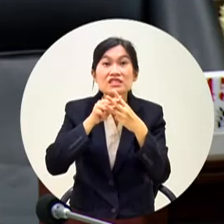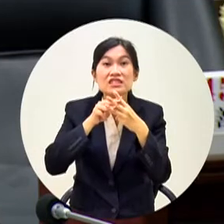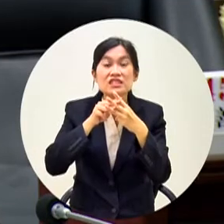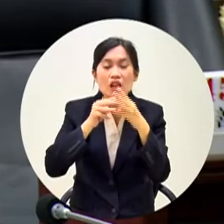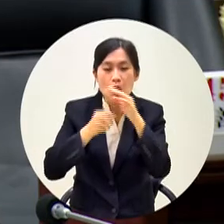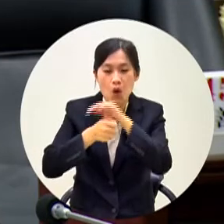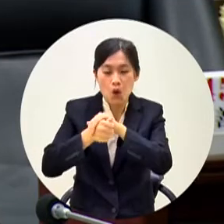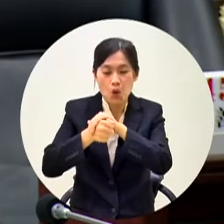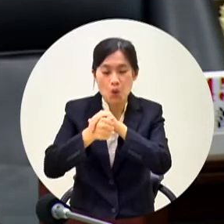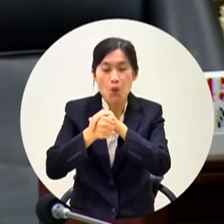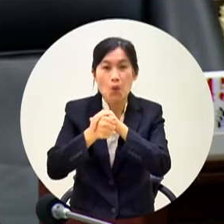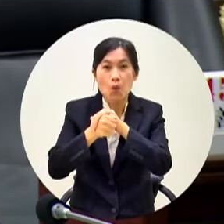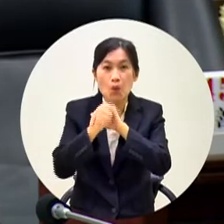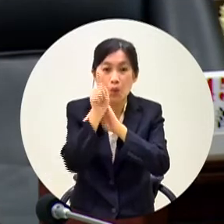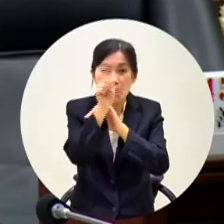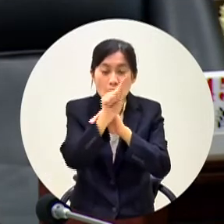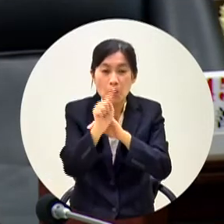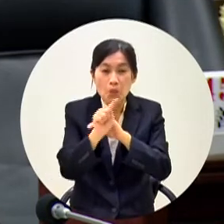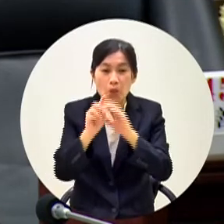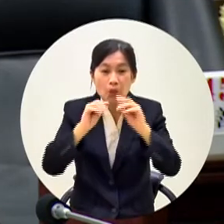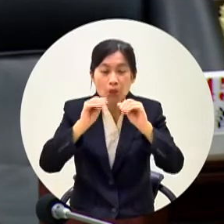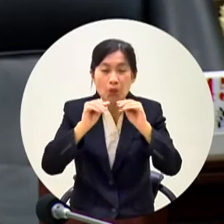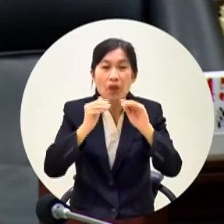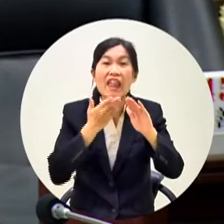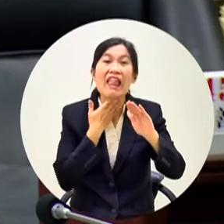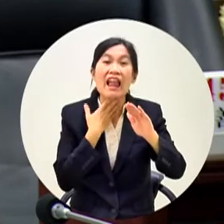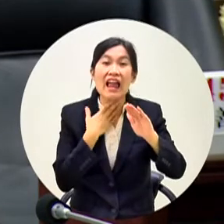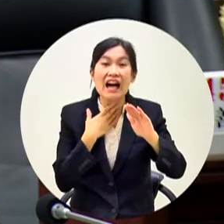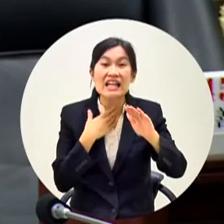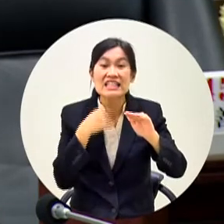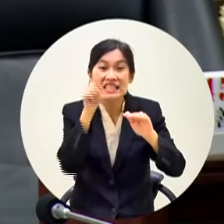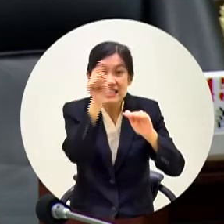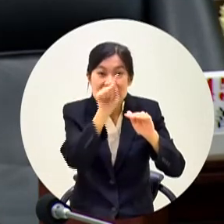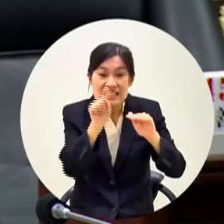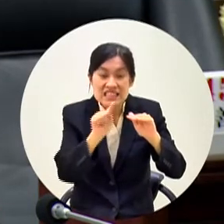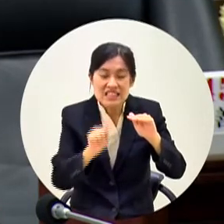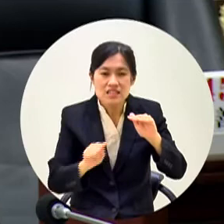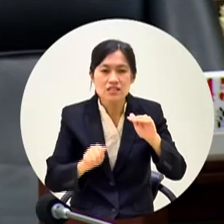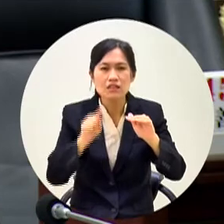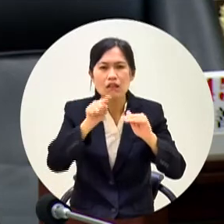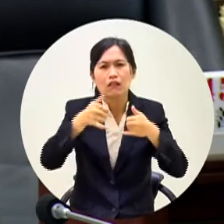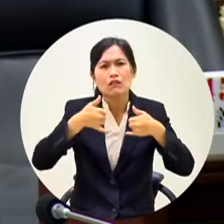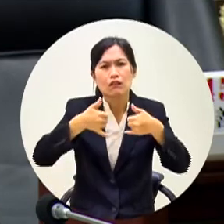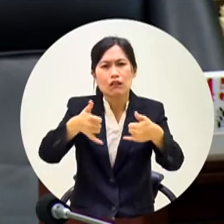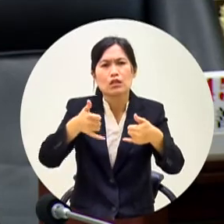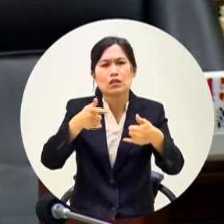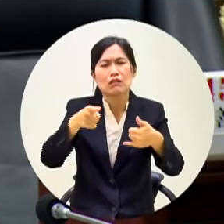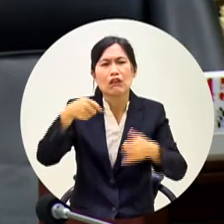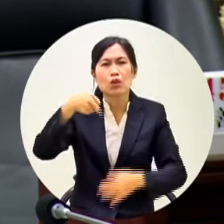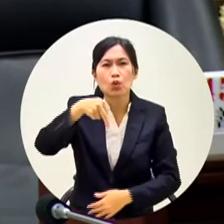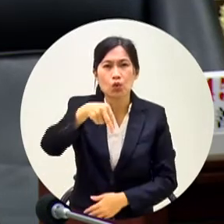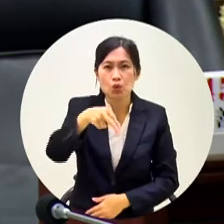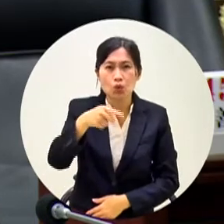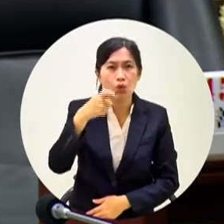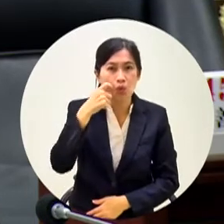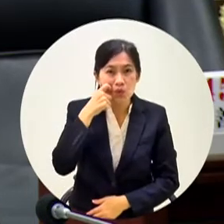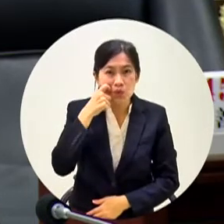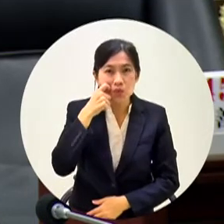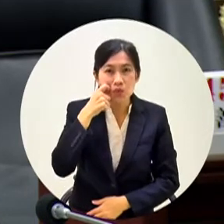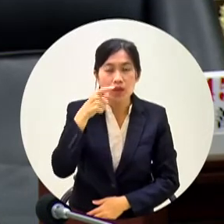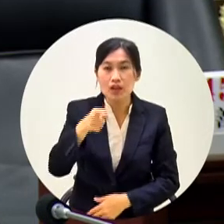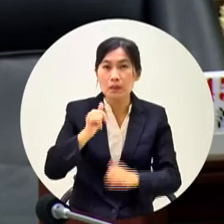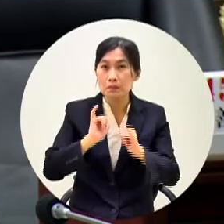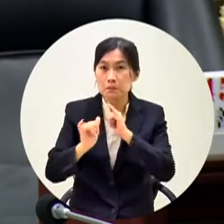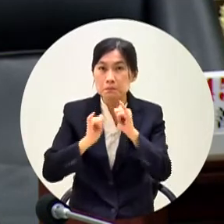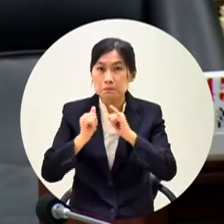又大伊个，你看，这规条路真了袂行一个啦。啊，人民众咧反